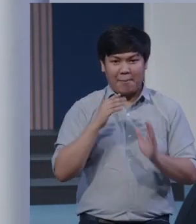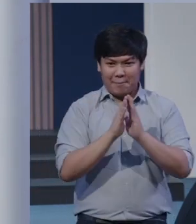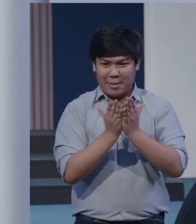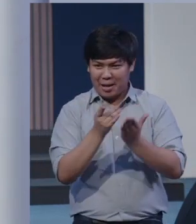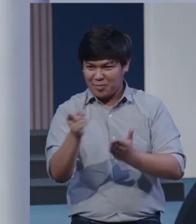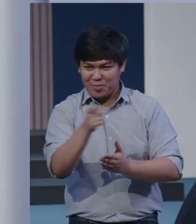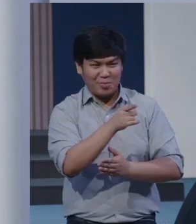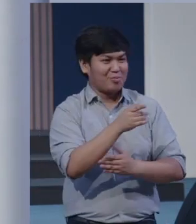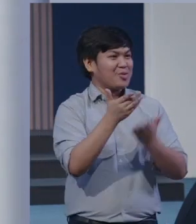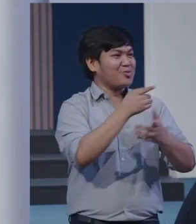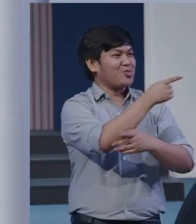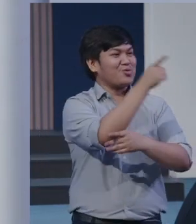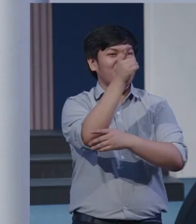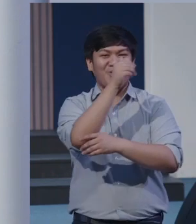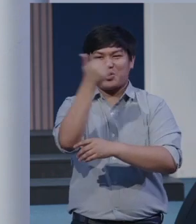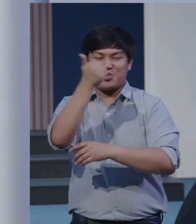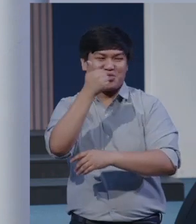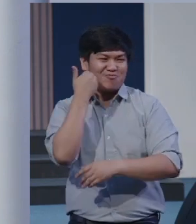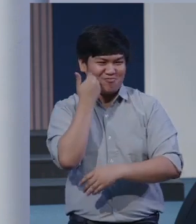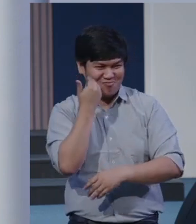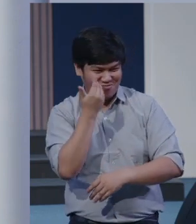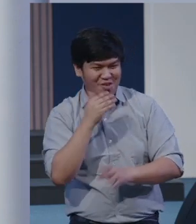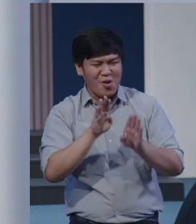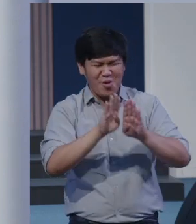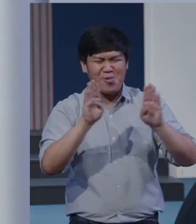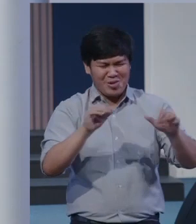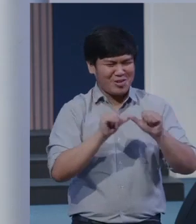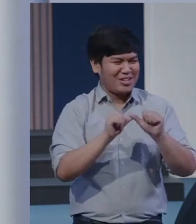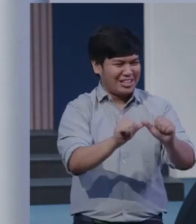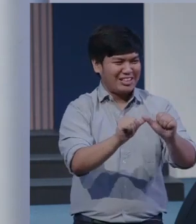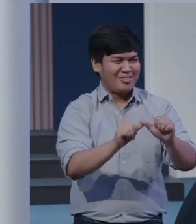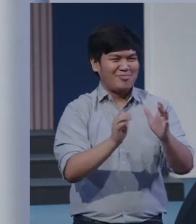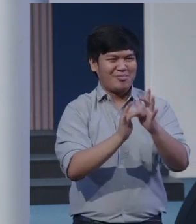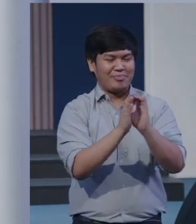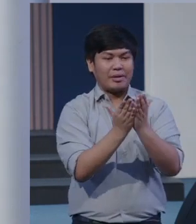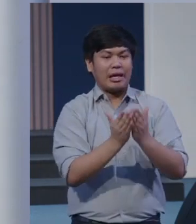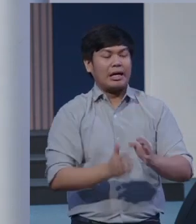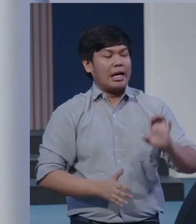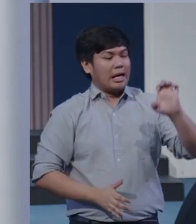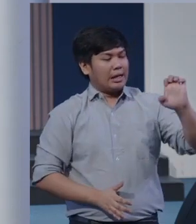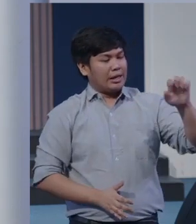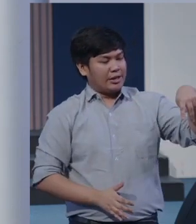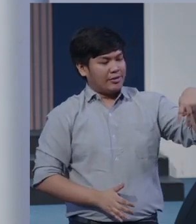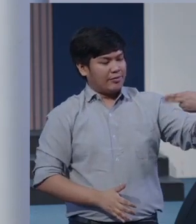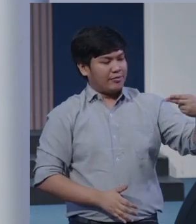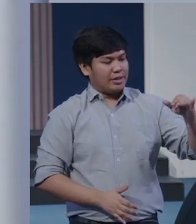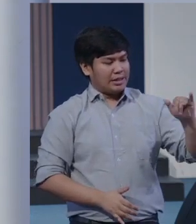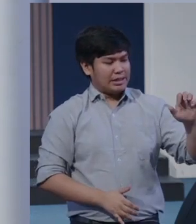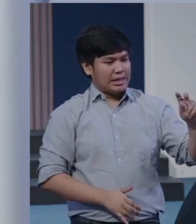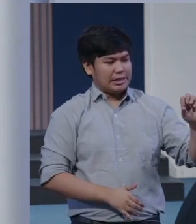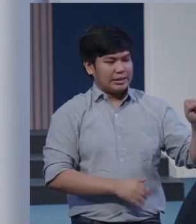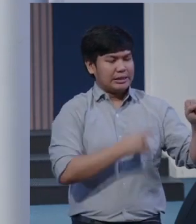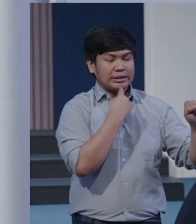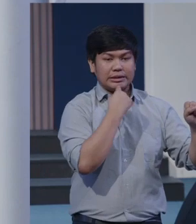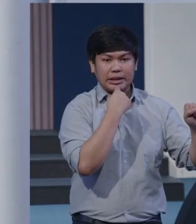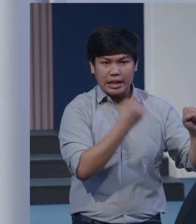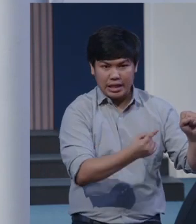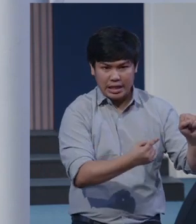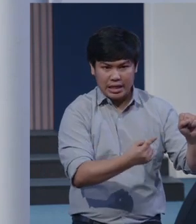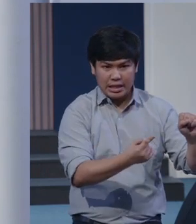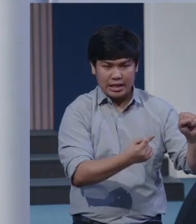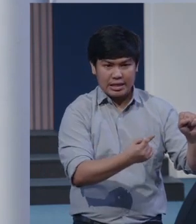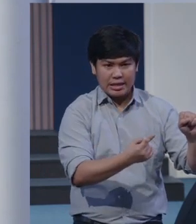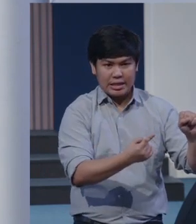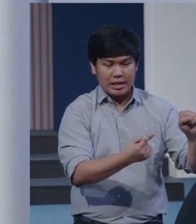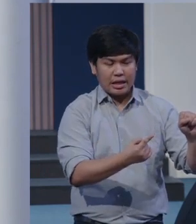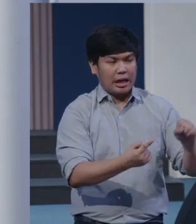sa upuan ninyo buksan ninyo ephesians 4:25 there sabi no Wala po sa screen Huwag